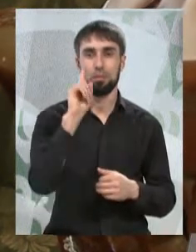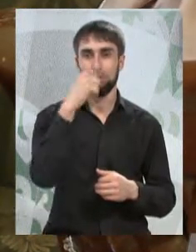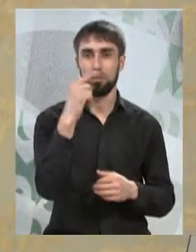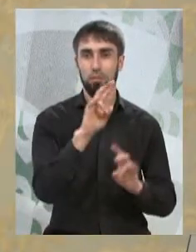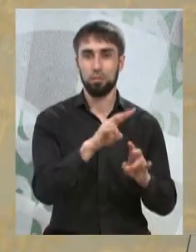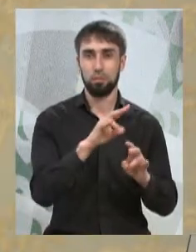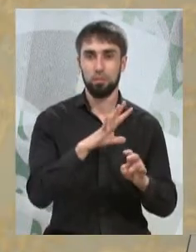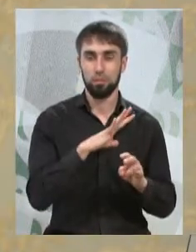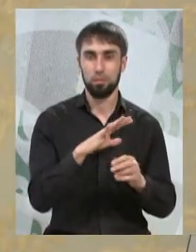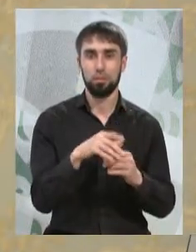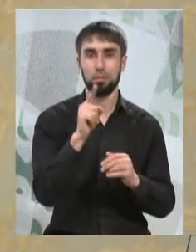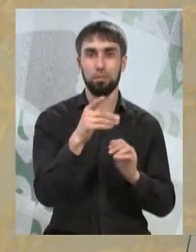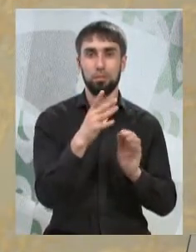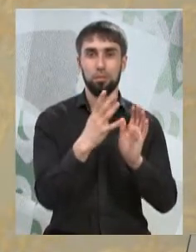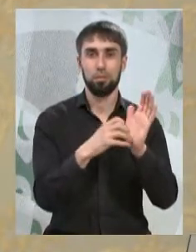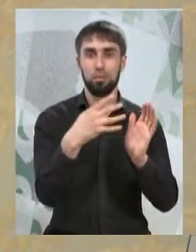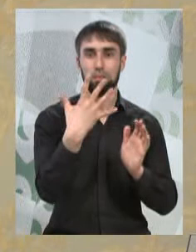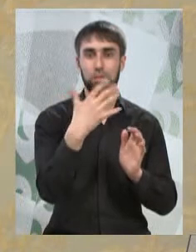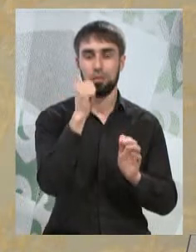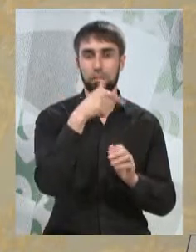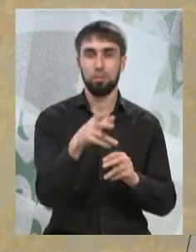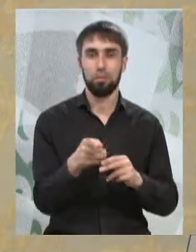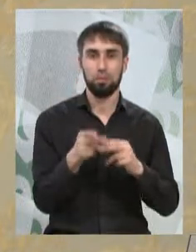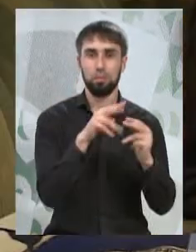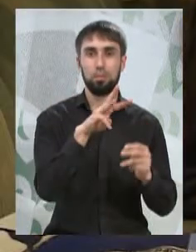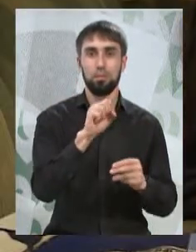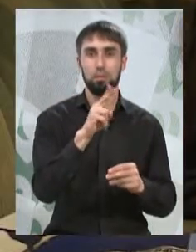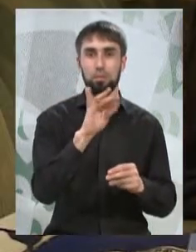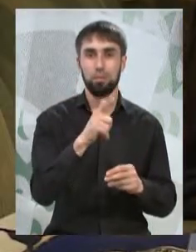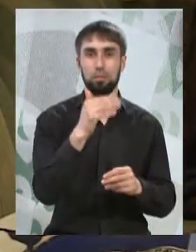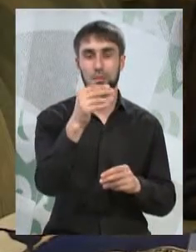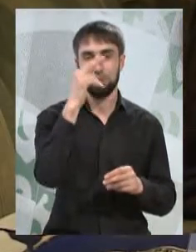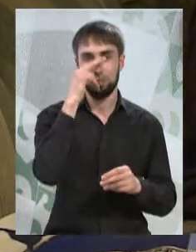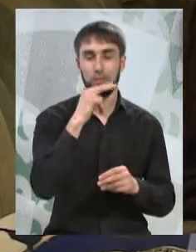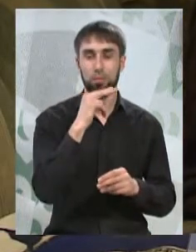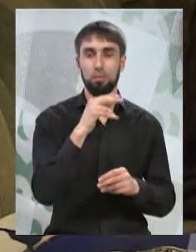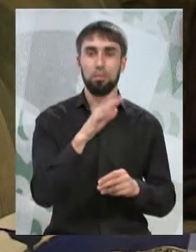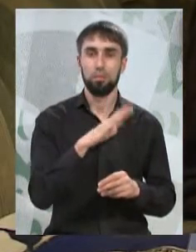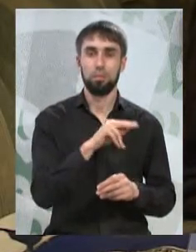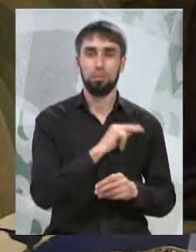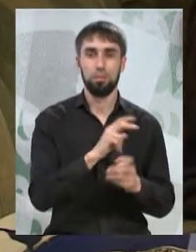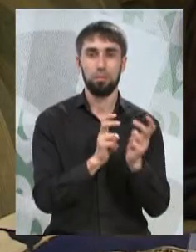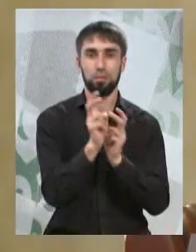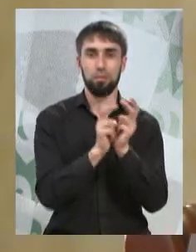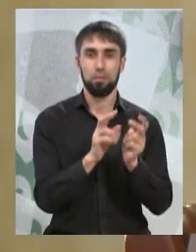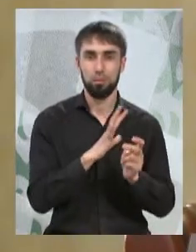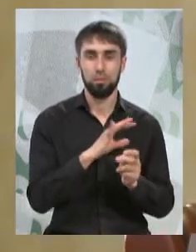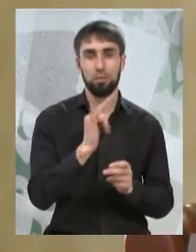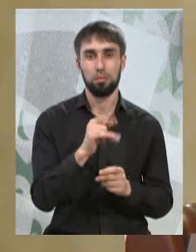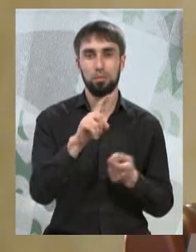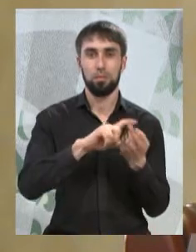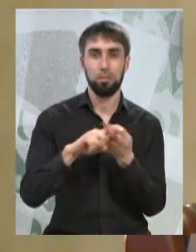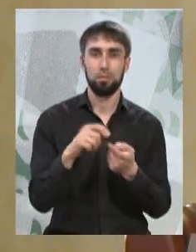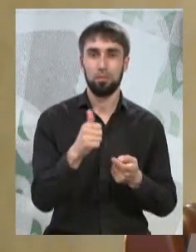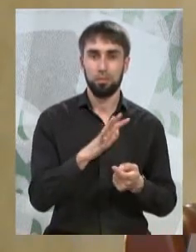Уже в 1945 году они переехали в город Макинг. Отец Алихана до выселения работал на заводе и имел хорошие связи.